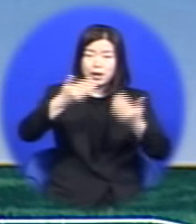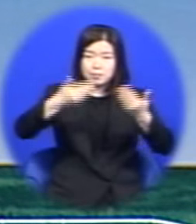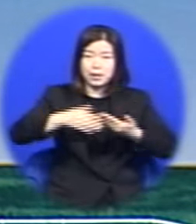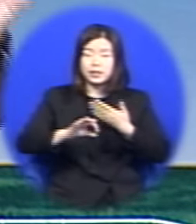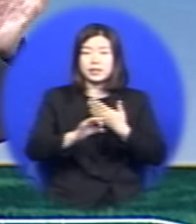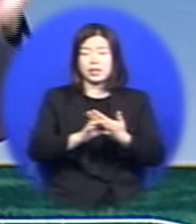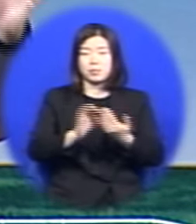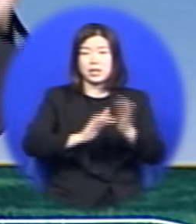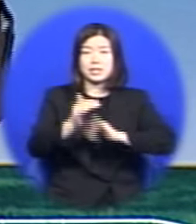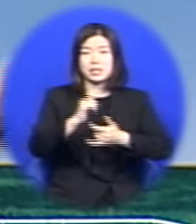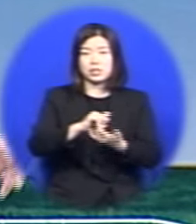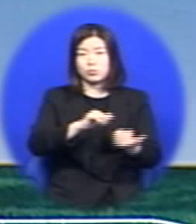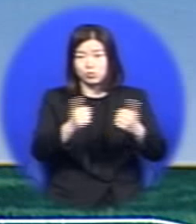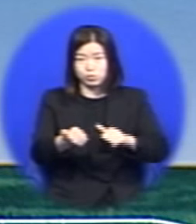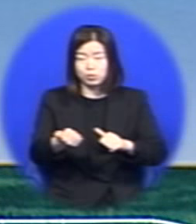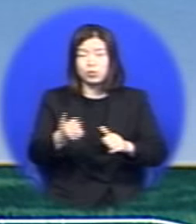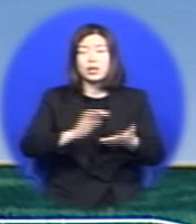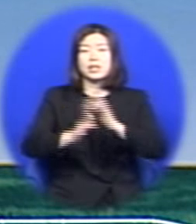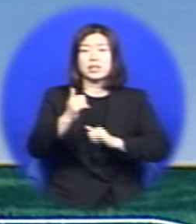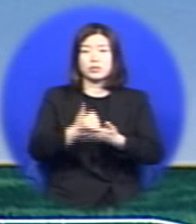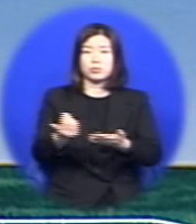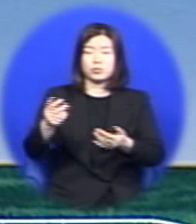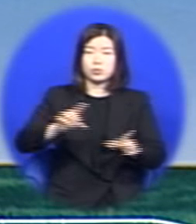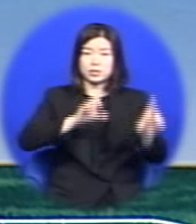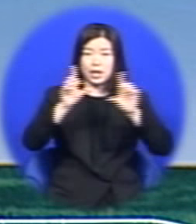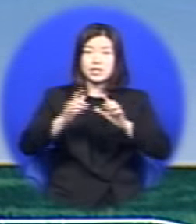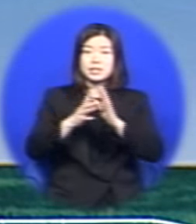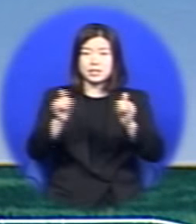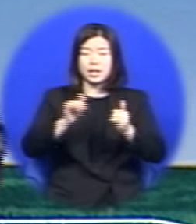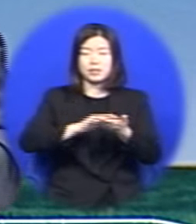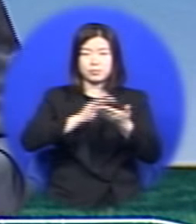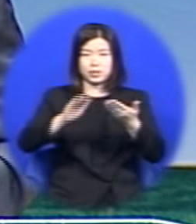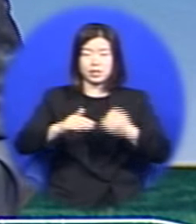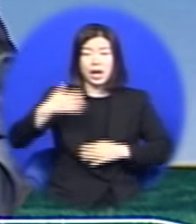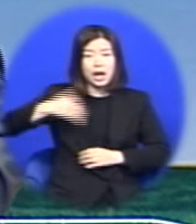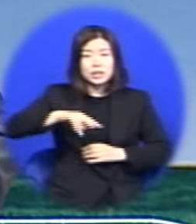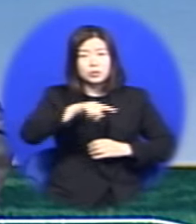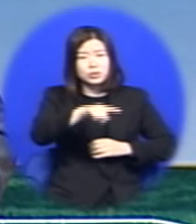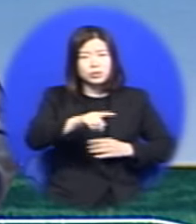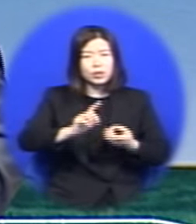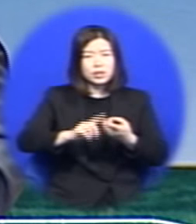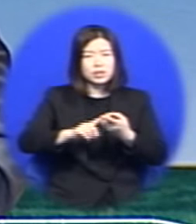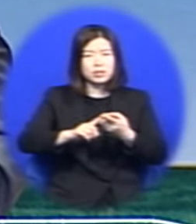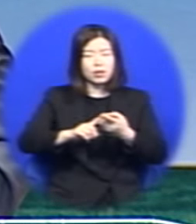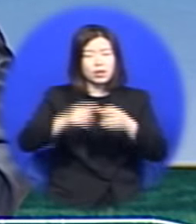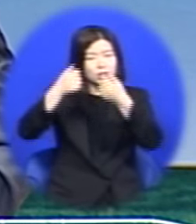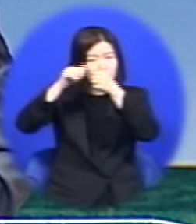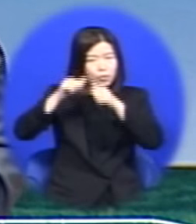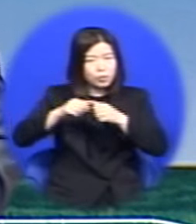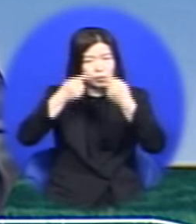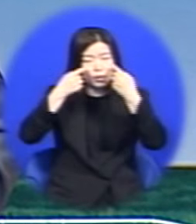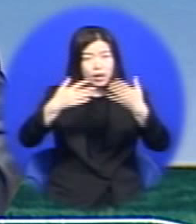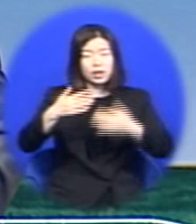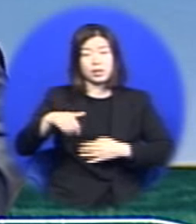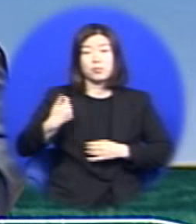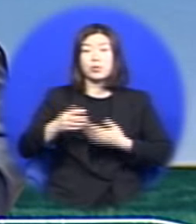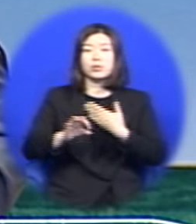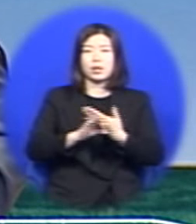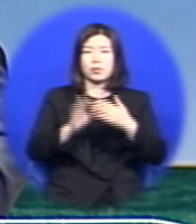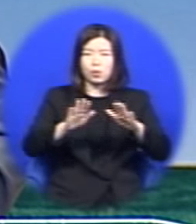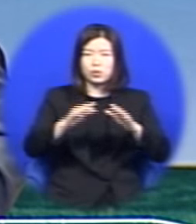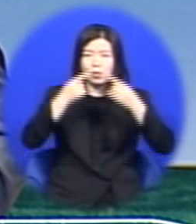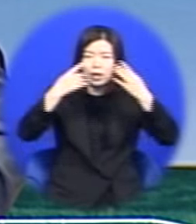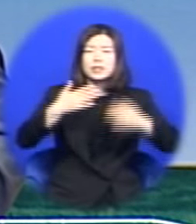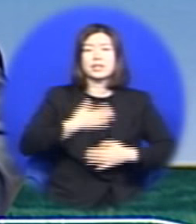죽고 이제 예수님으로 사는 자입니다. 아직도 그 점을 장황하게 알지 못한다면 오늘 분명하게 아셔야